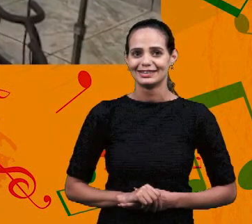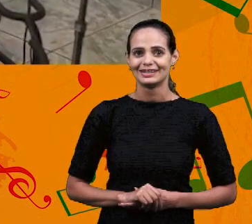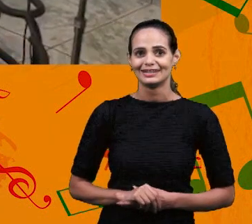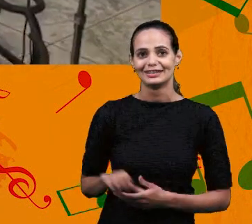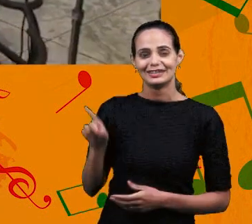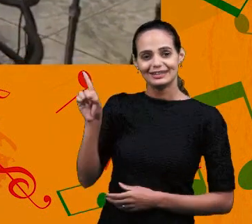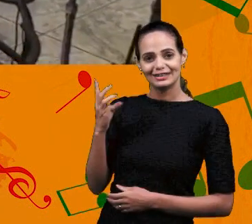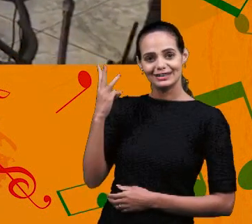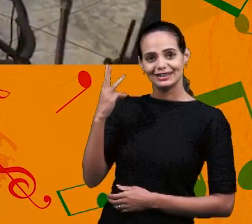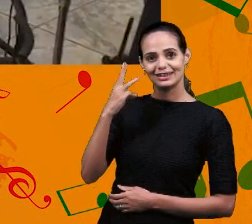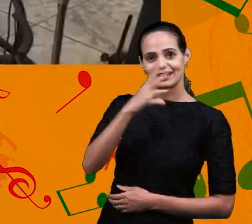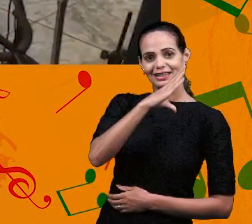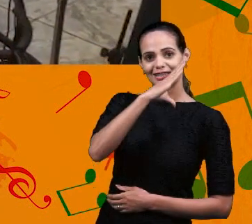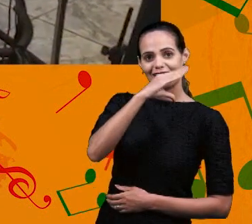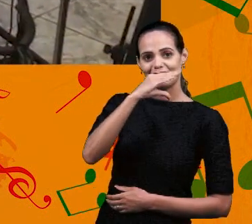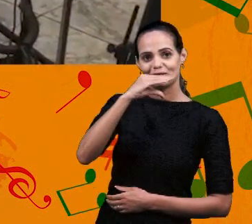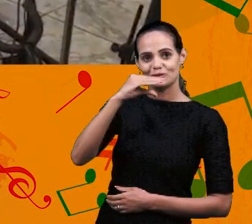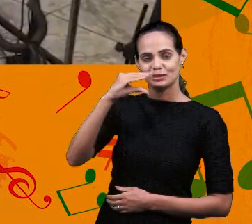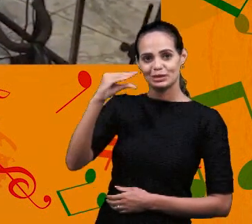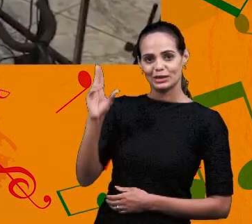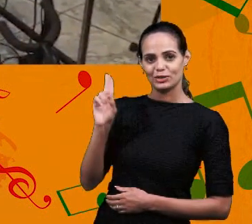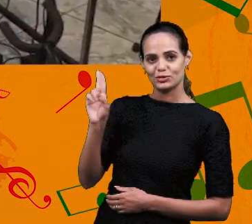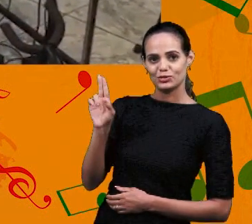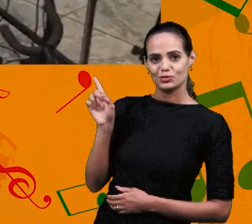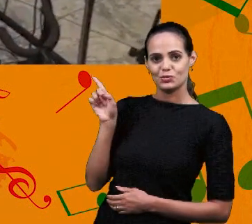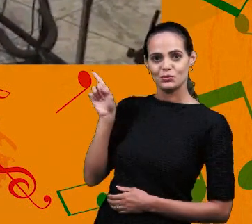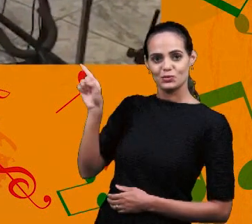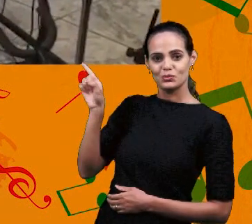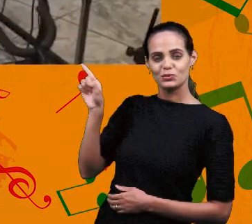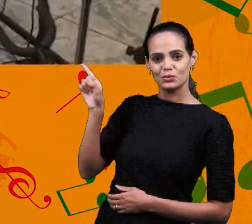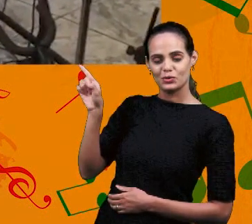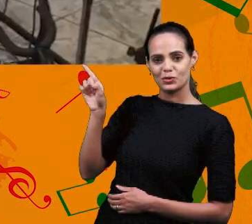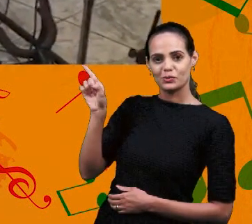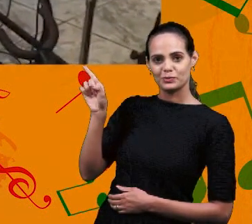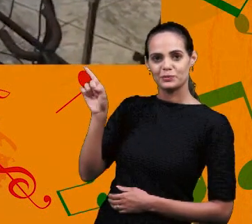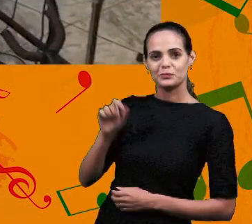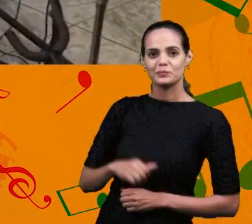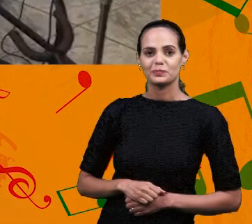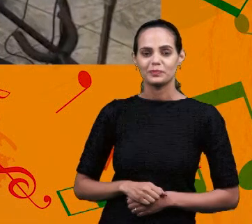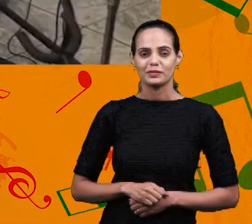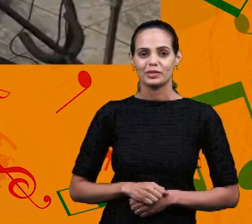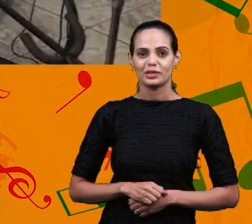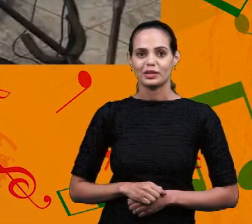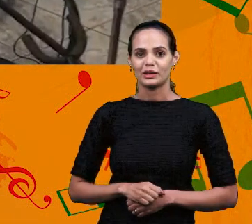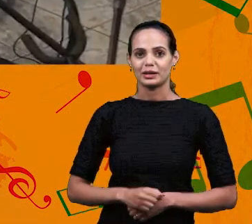Les adolescentes, Ana-Luísa, Ana Laura e Ana Cecília, de la